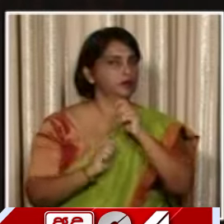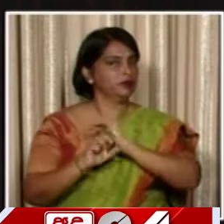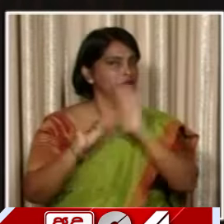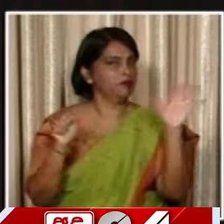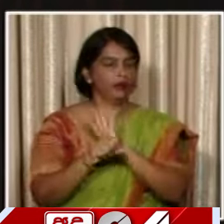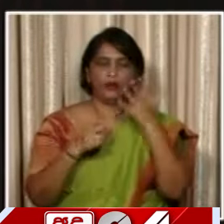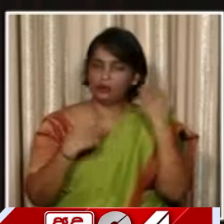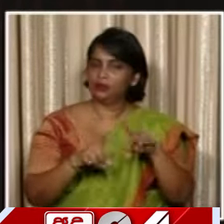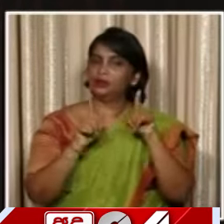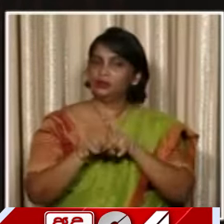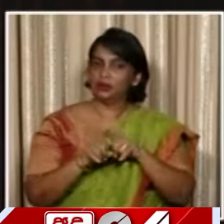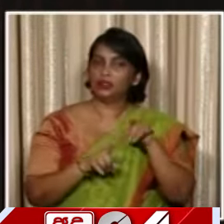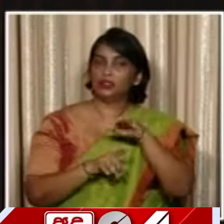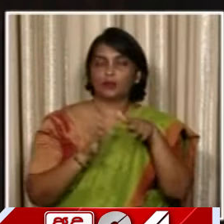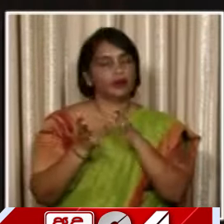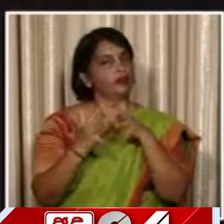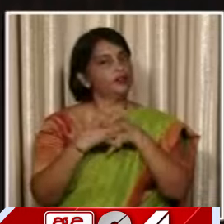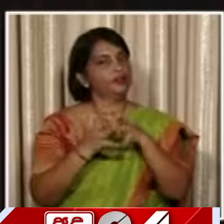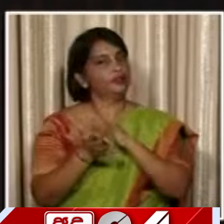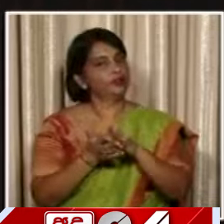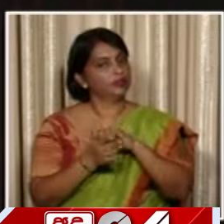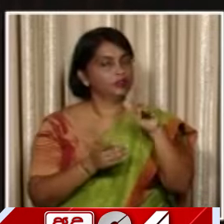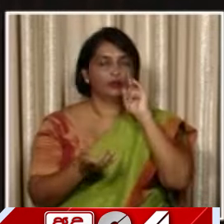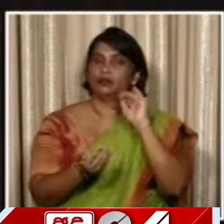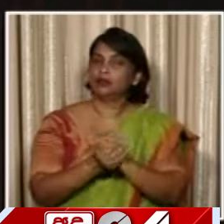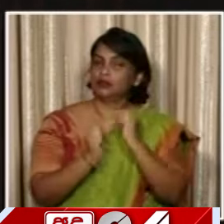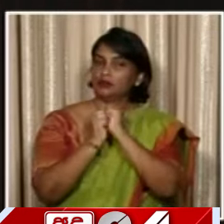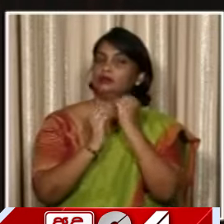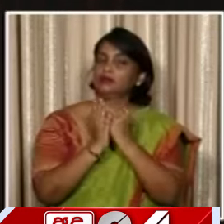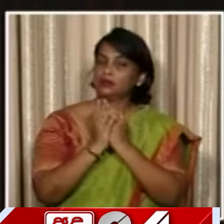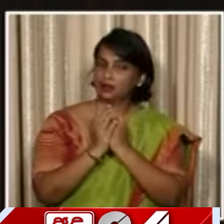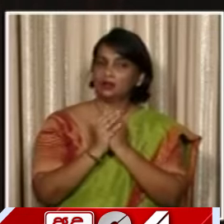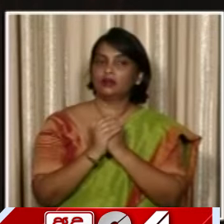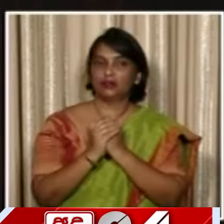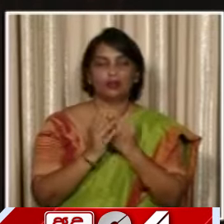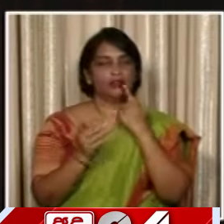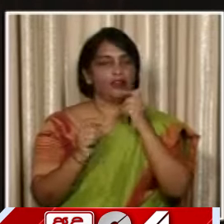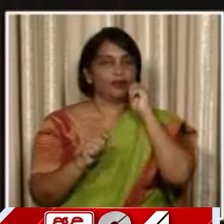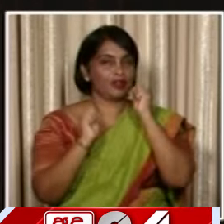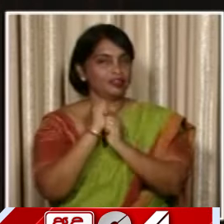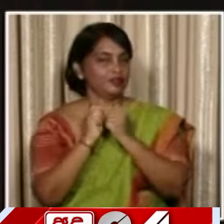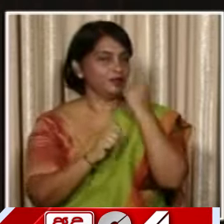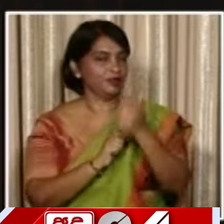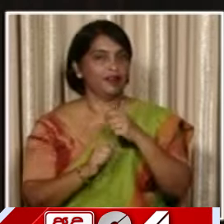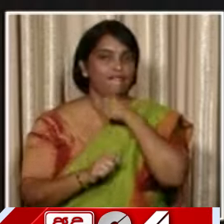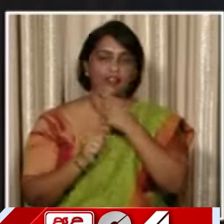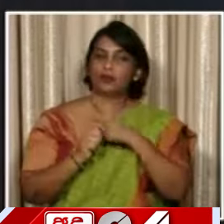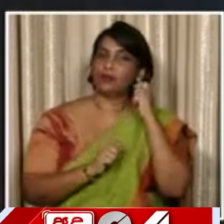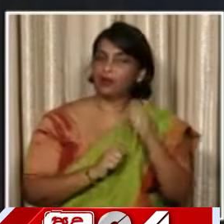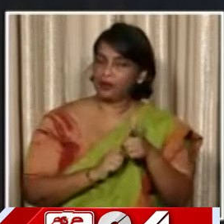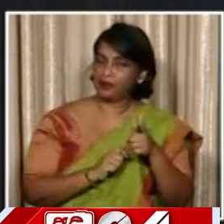තියෙනවා. ඒ වගේම සමාජ සුබසාධන සමාජ ආරක්ෂක වැඩසටහන අස්වැසුම වැඩිහිටි දීමනා ඒ